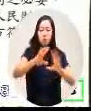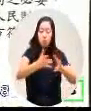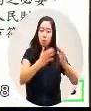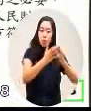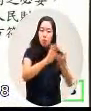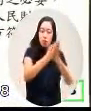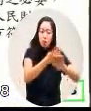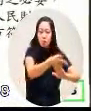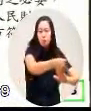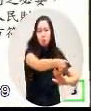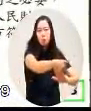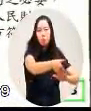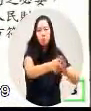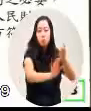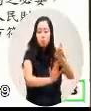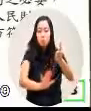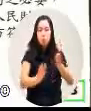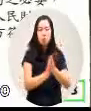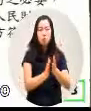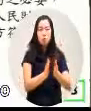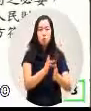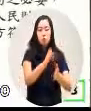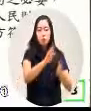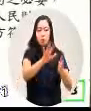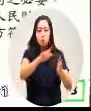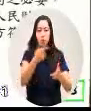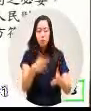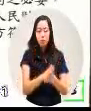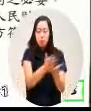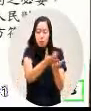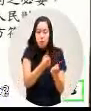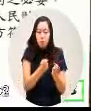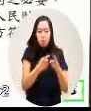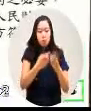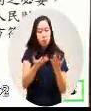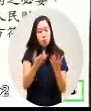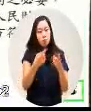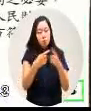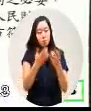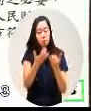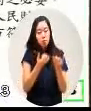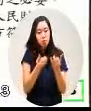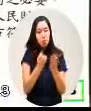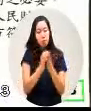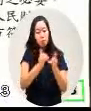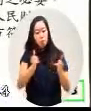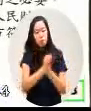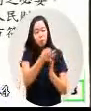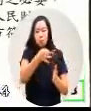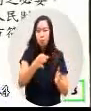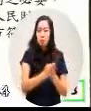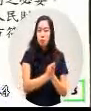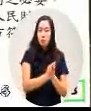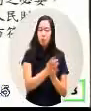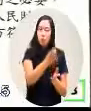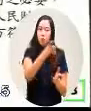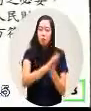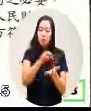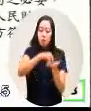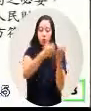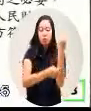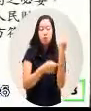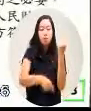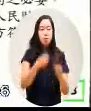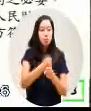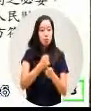啊机关啊无法度当征收着人民的财产哦，应该是爱有一个立法一